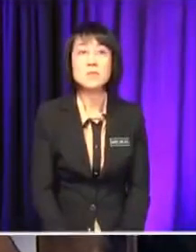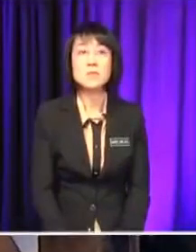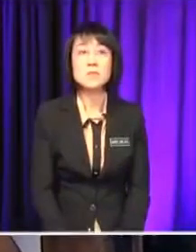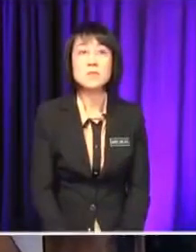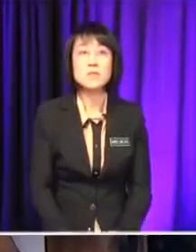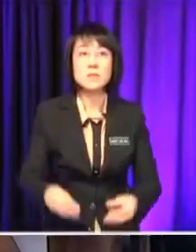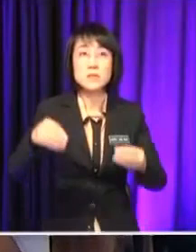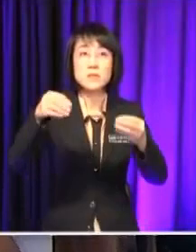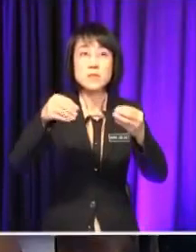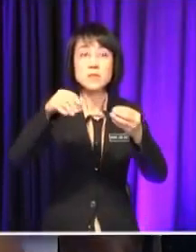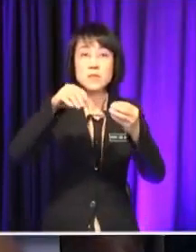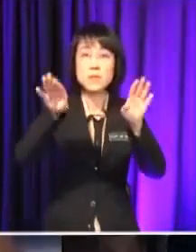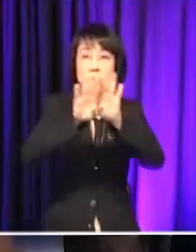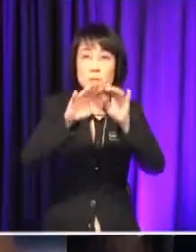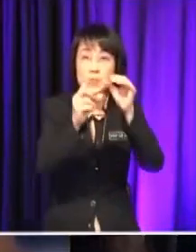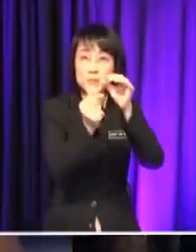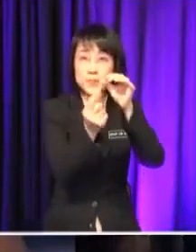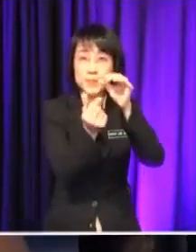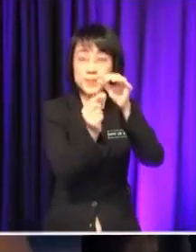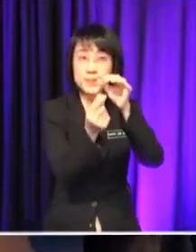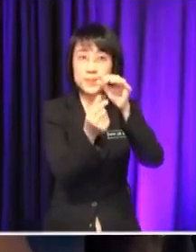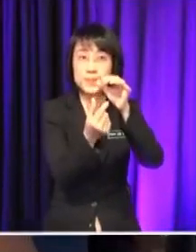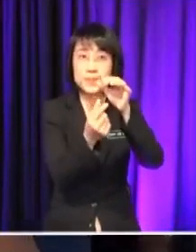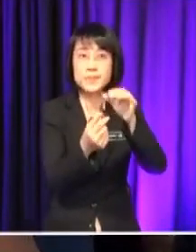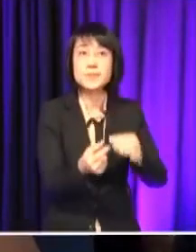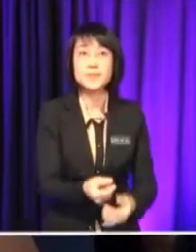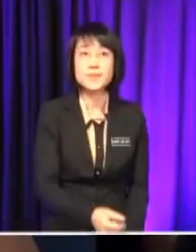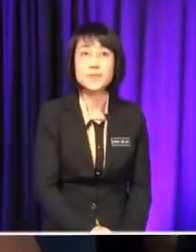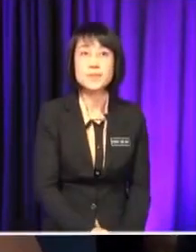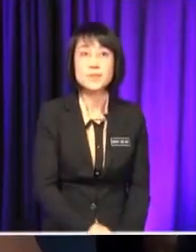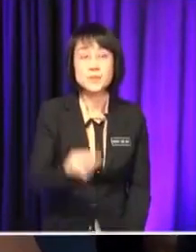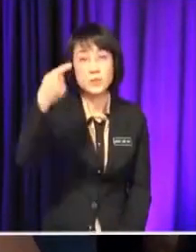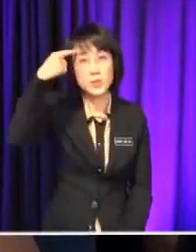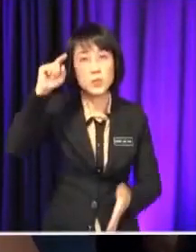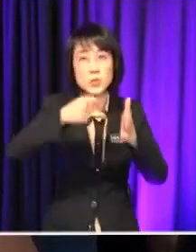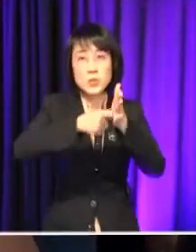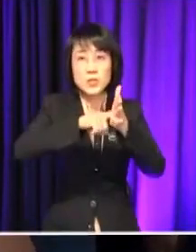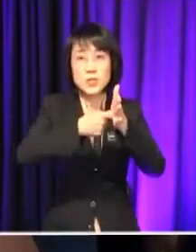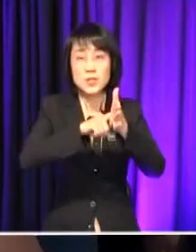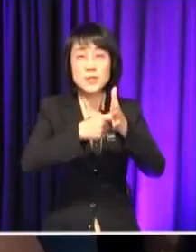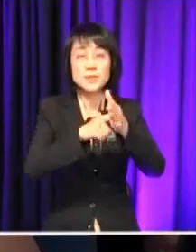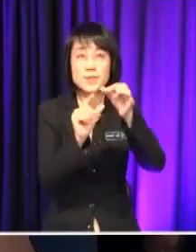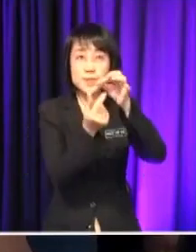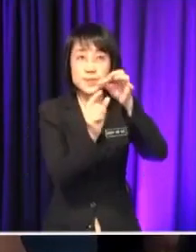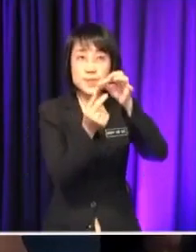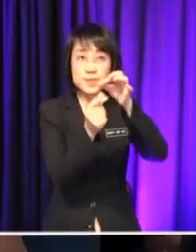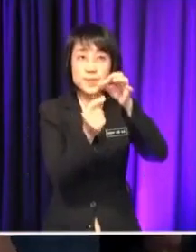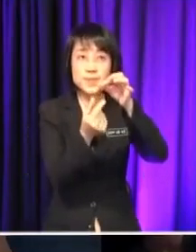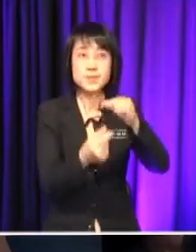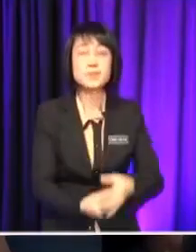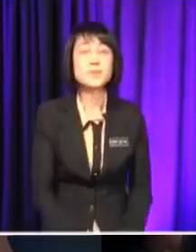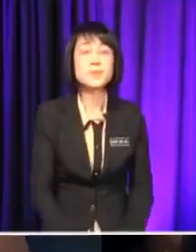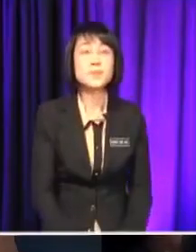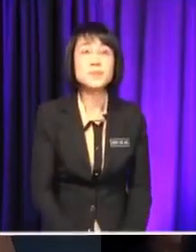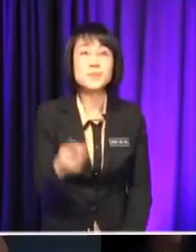kita pulaskan dia akan menjadi lock terkunci jadi